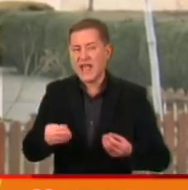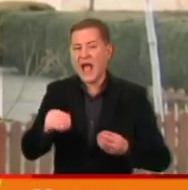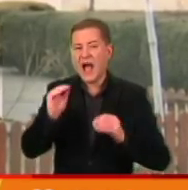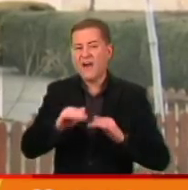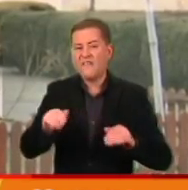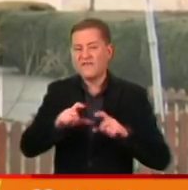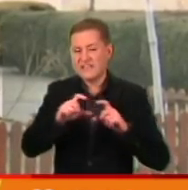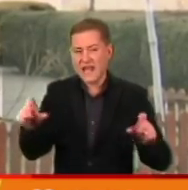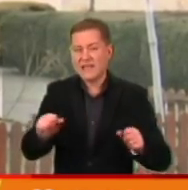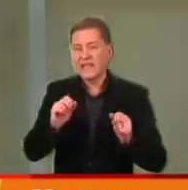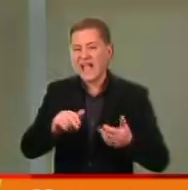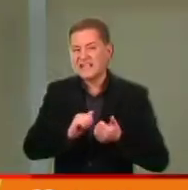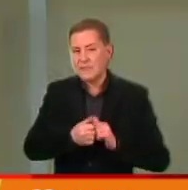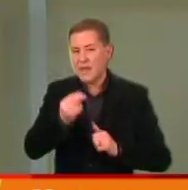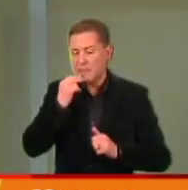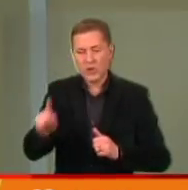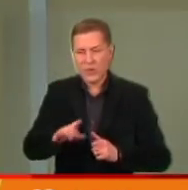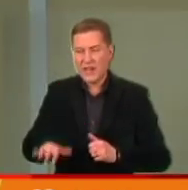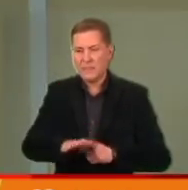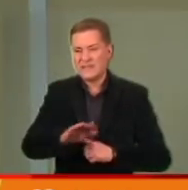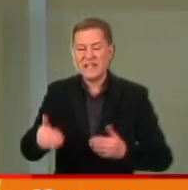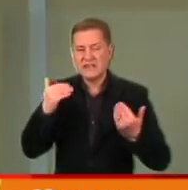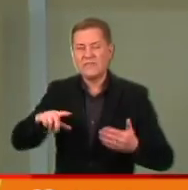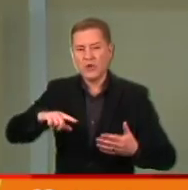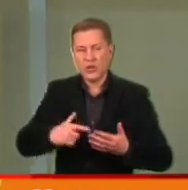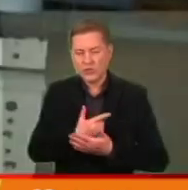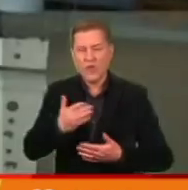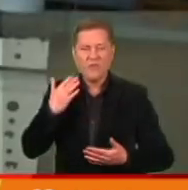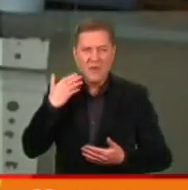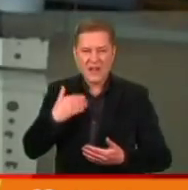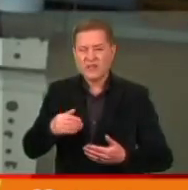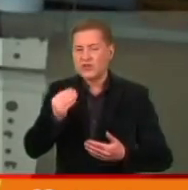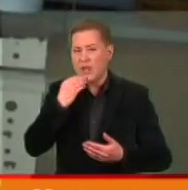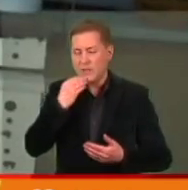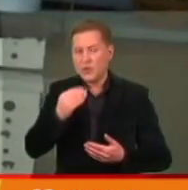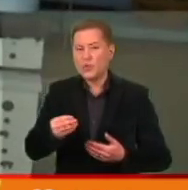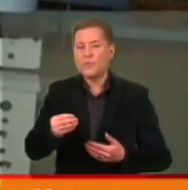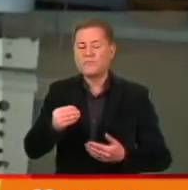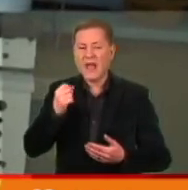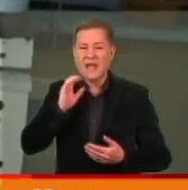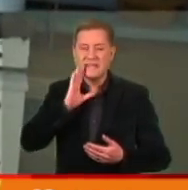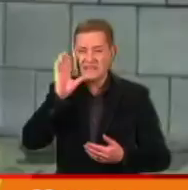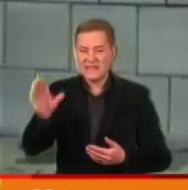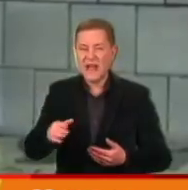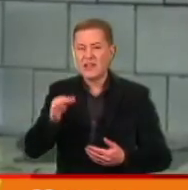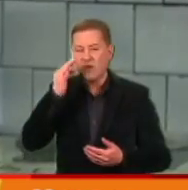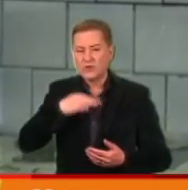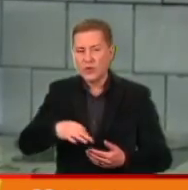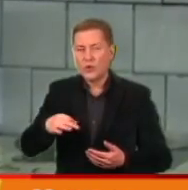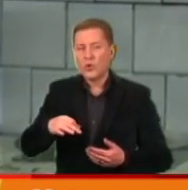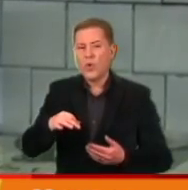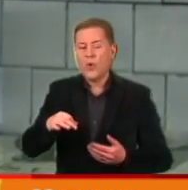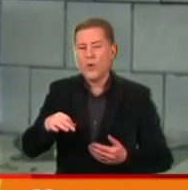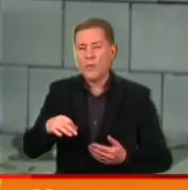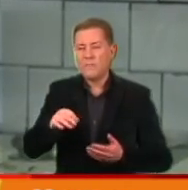замінний продукт, але не постійний. Сьогодні в садочку знову полегшене меню. На сніданок готували солодку пшоняну кашу на воді, в